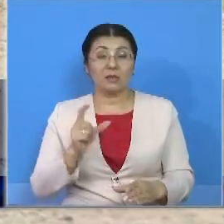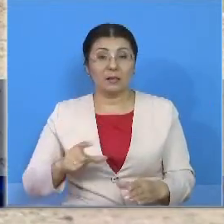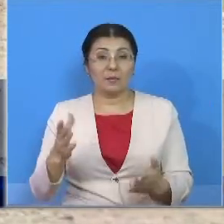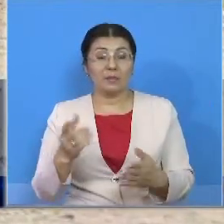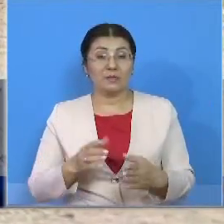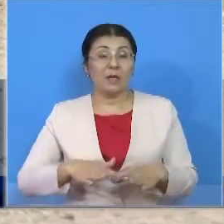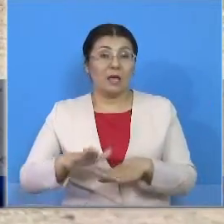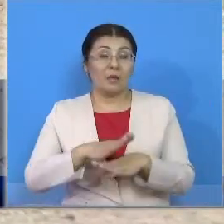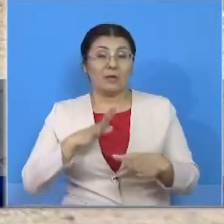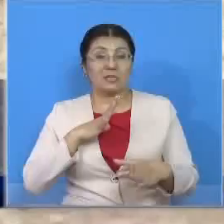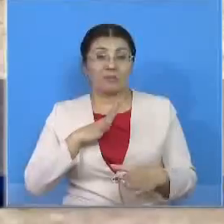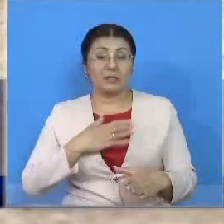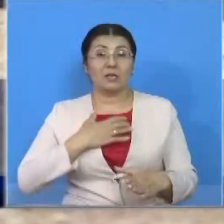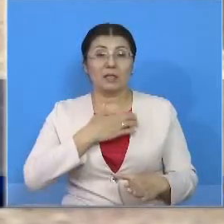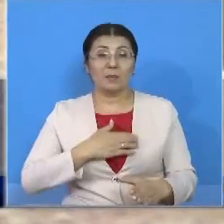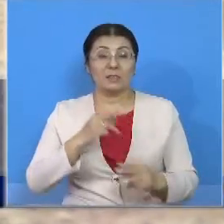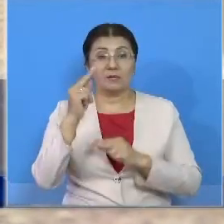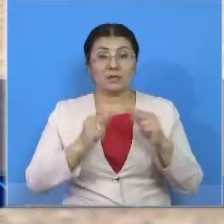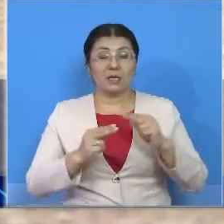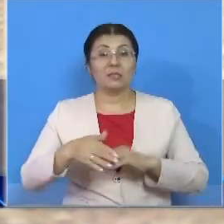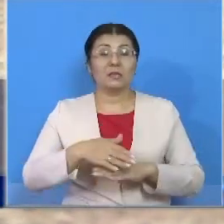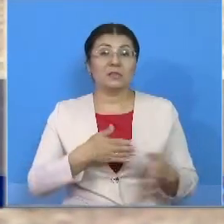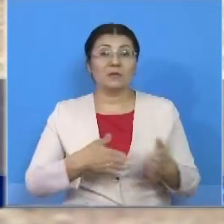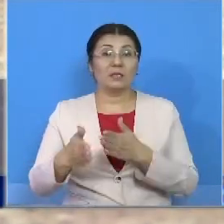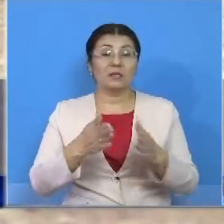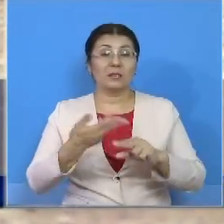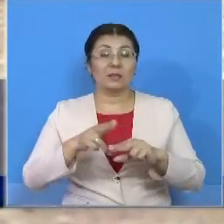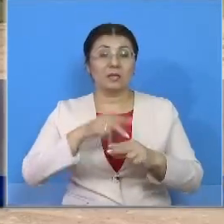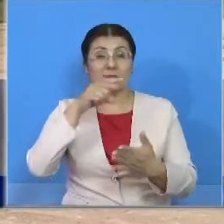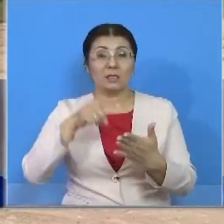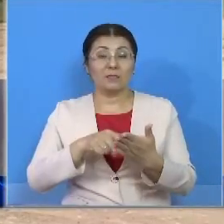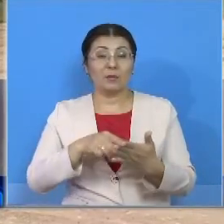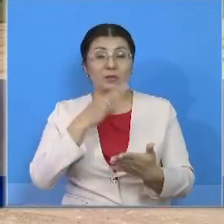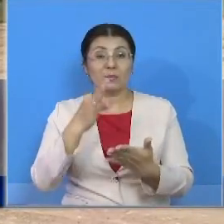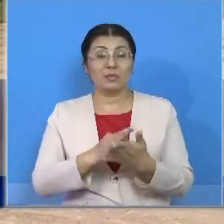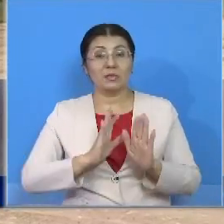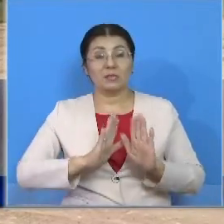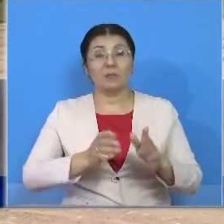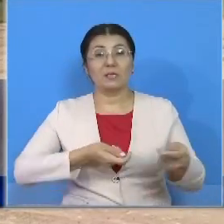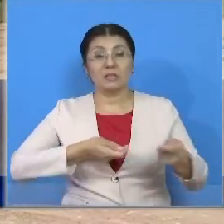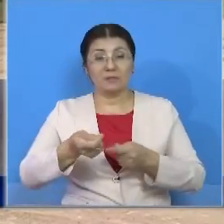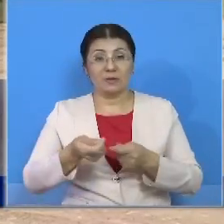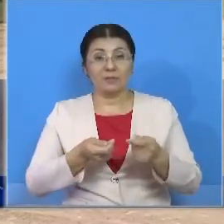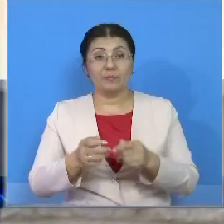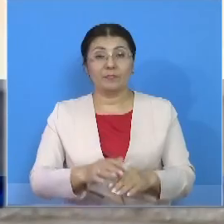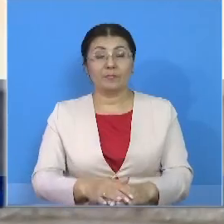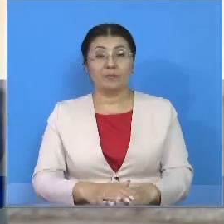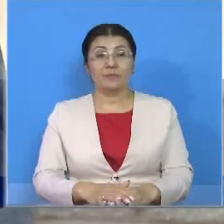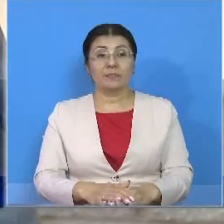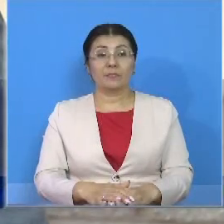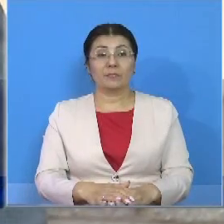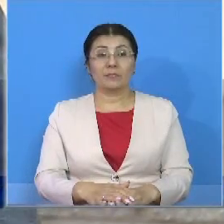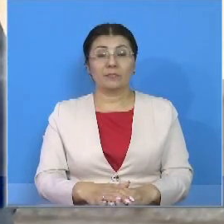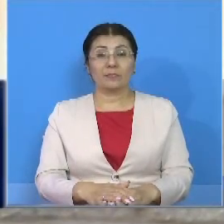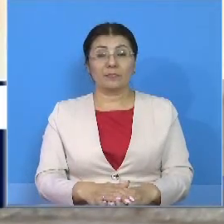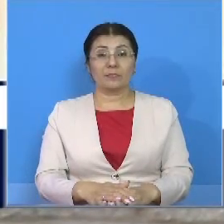инфраструктуры. Особенно жителей беспокоит строительство дорог. На этот вопрос ответил заместитель руководителя профильного управления.